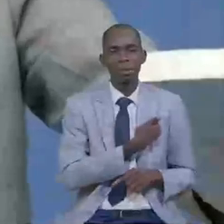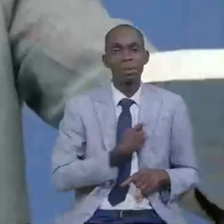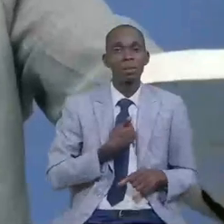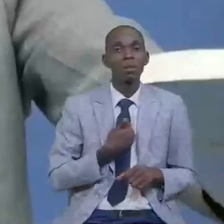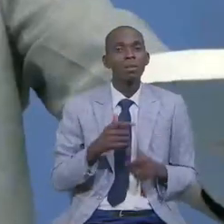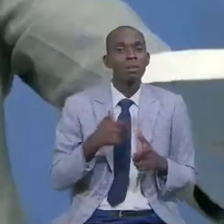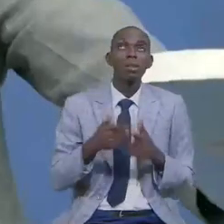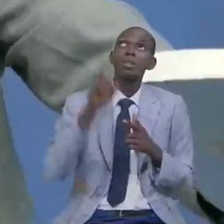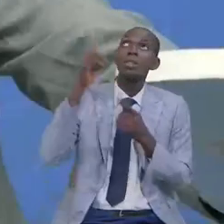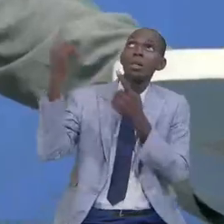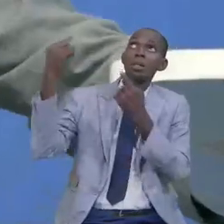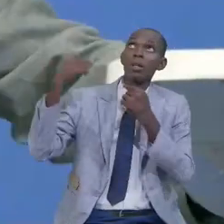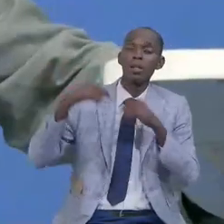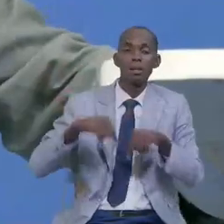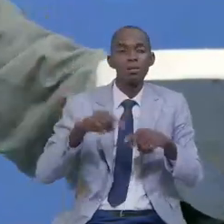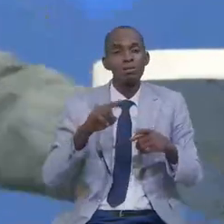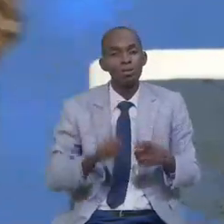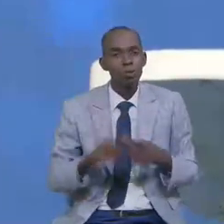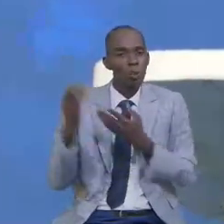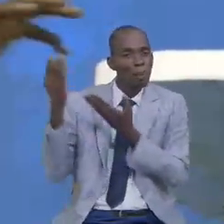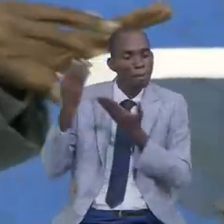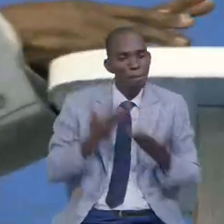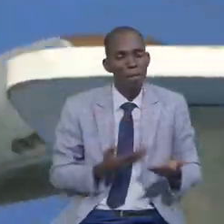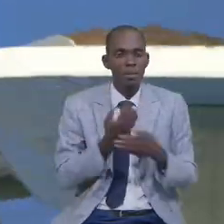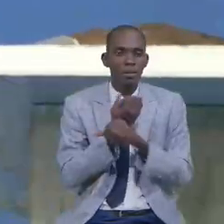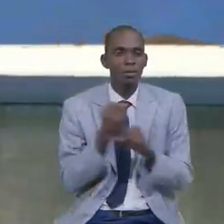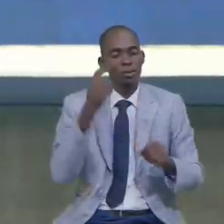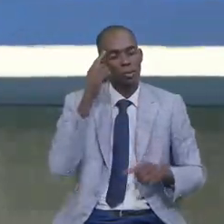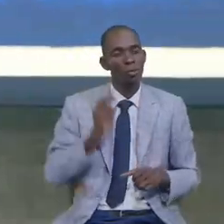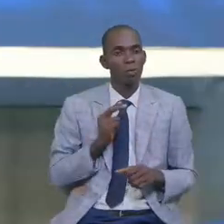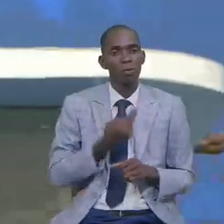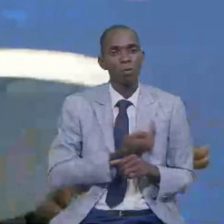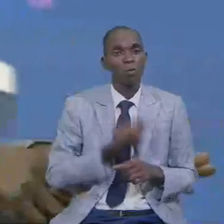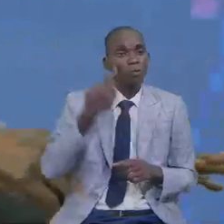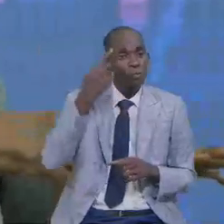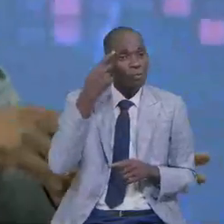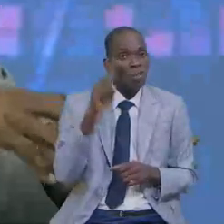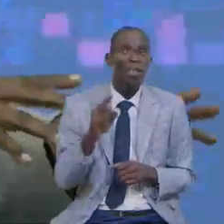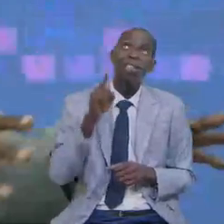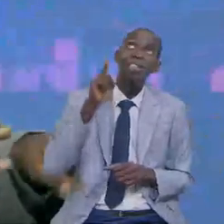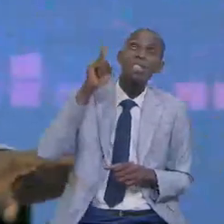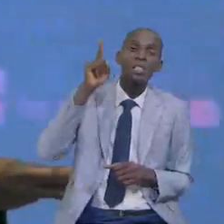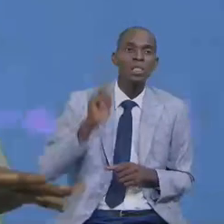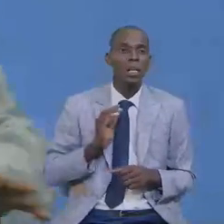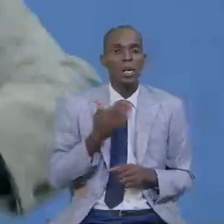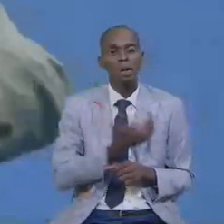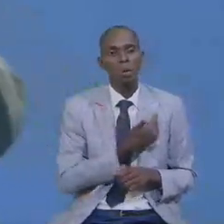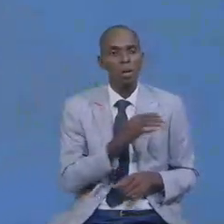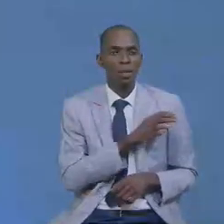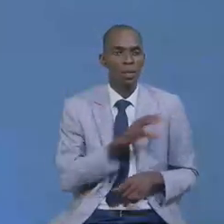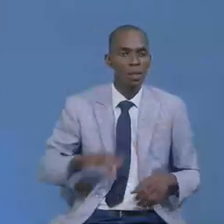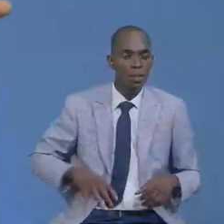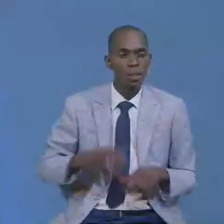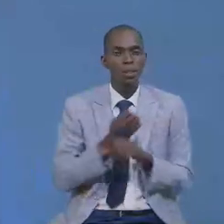Il est venu apporter le salut pour nous. C'est lui notre Christ, notre sauveur. C'est